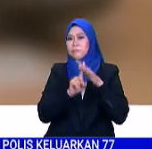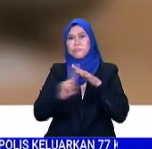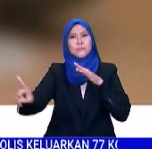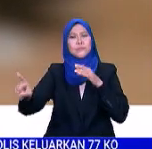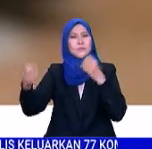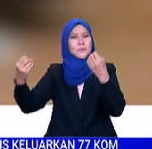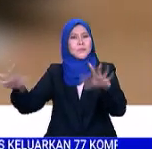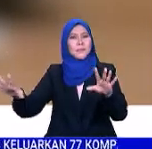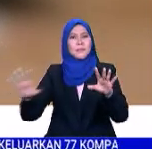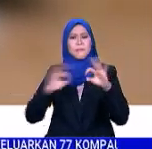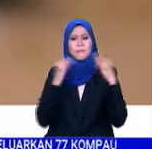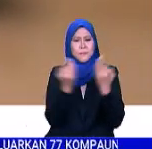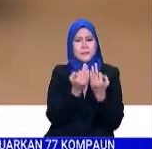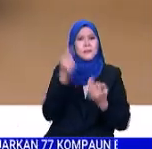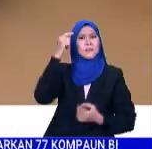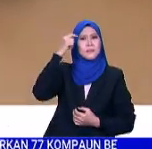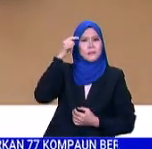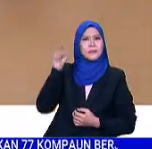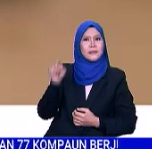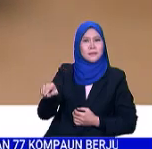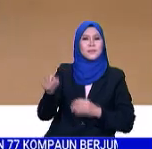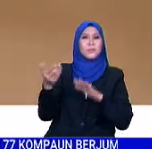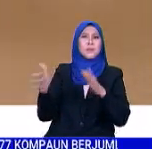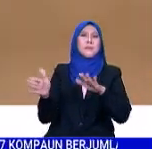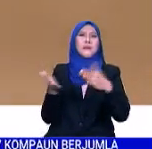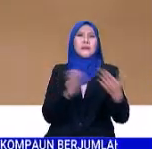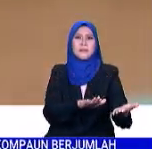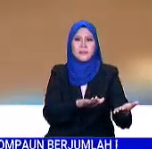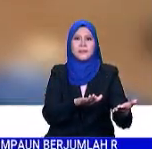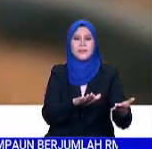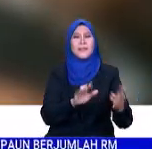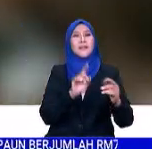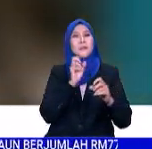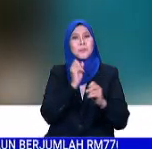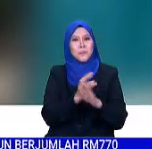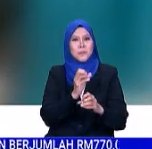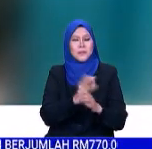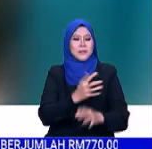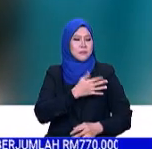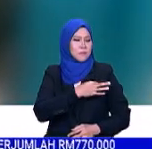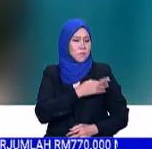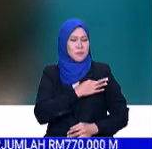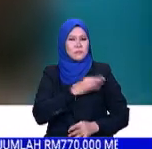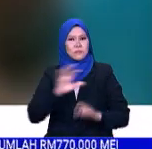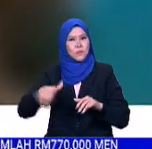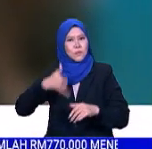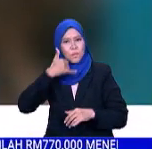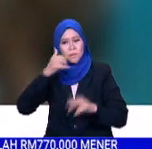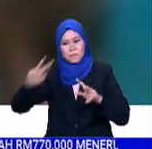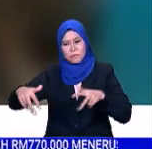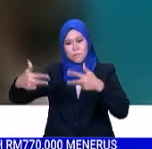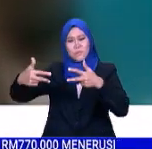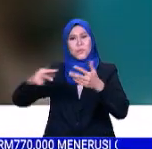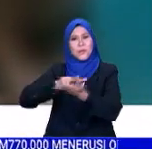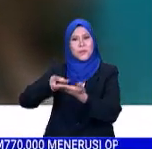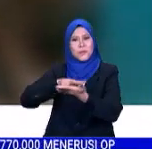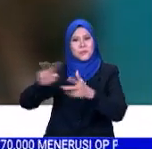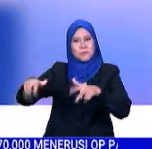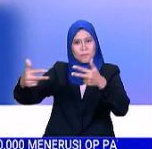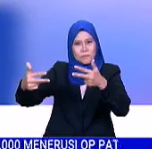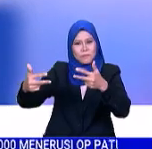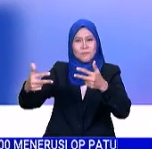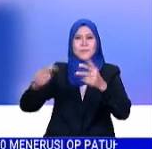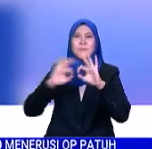lalu hingga keluarganya menyangka dia sudah meninggal dunia. Sukarelawan tersebut membuat panggilan video kepada adik keluarga